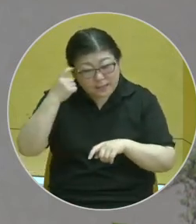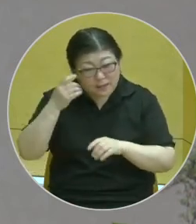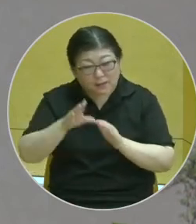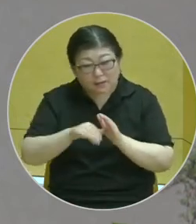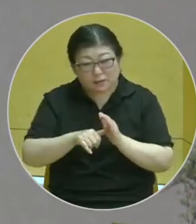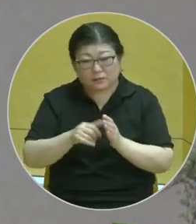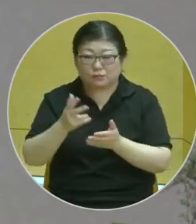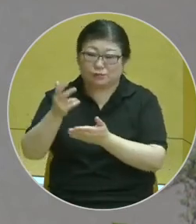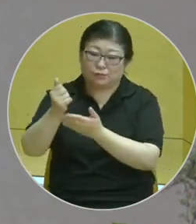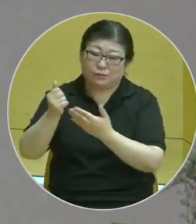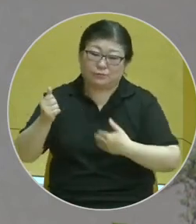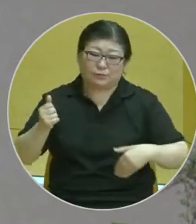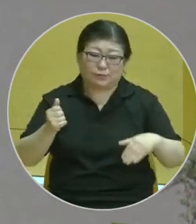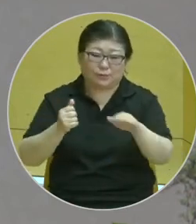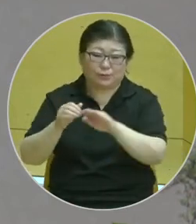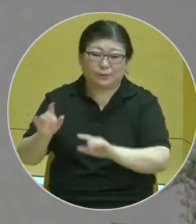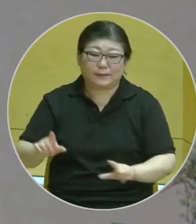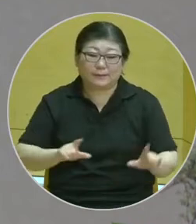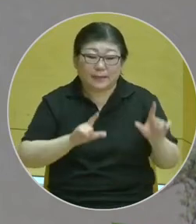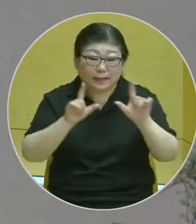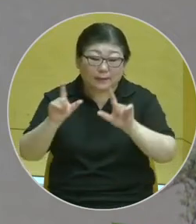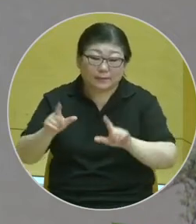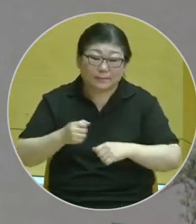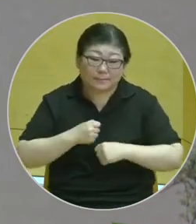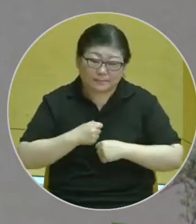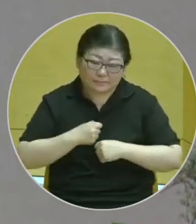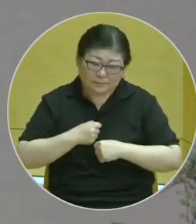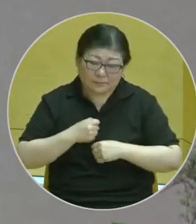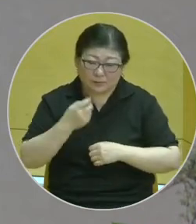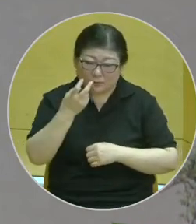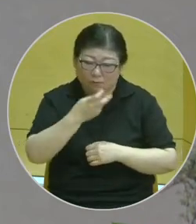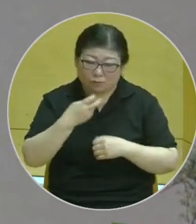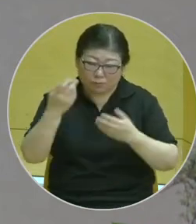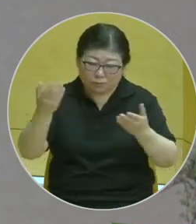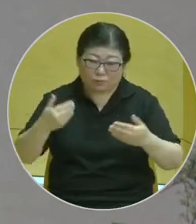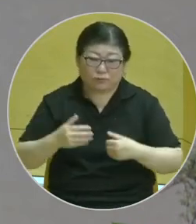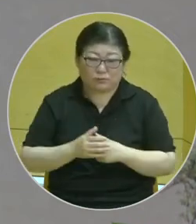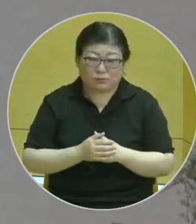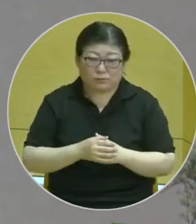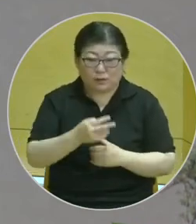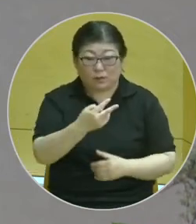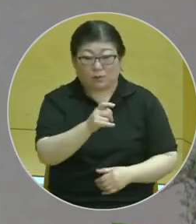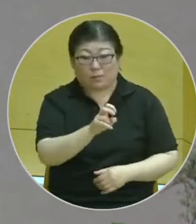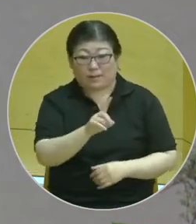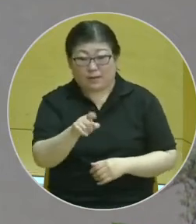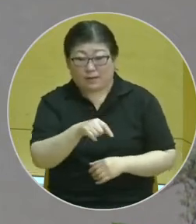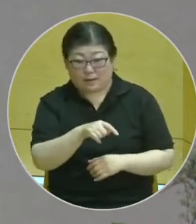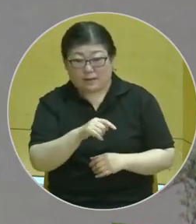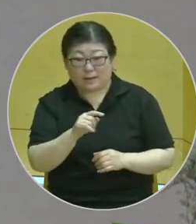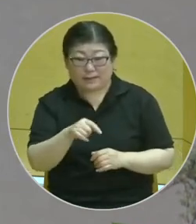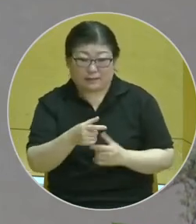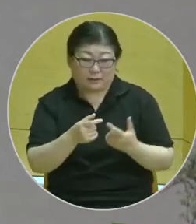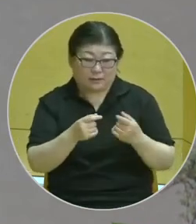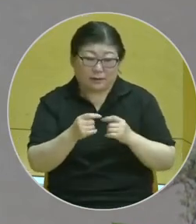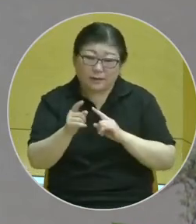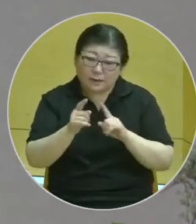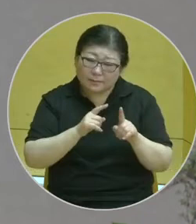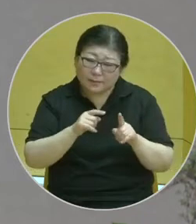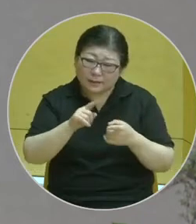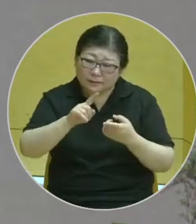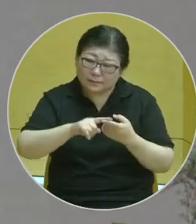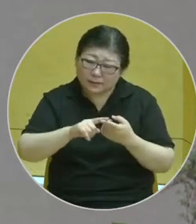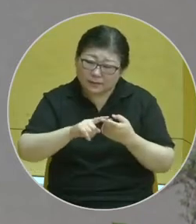우리의 삶을 지키시고 보호하시는 거다 아마 도마가 이 말씀을 가장 깊게